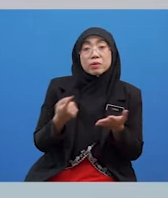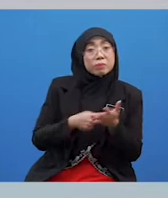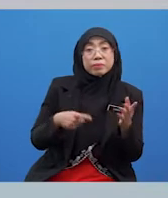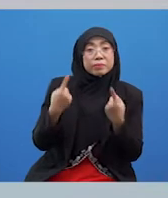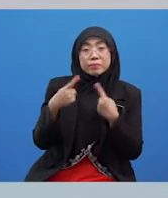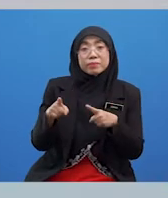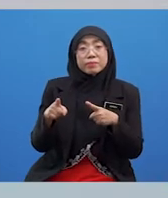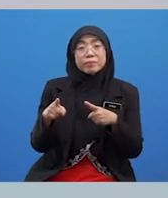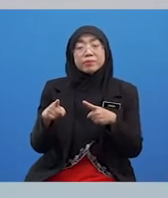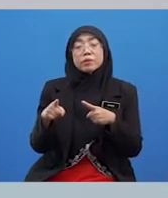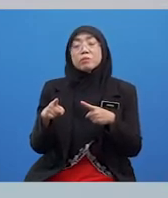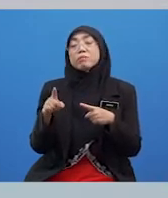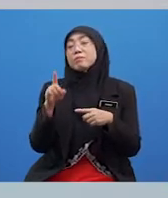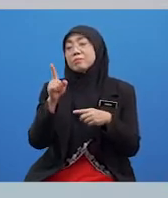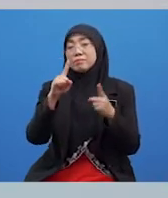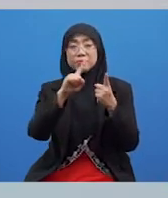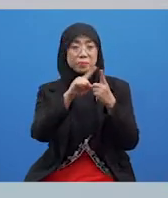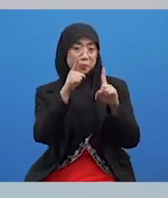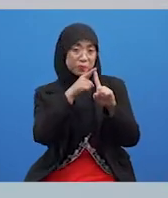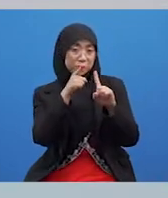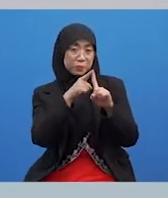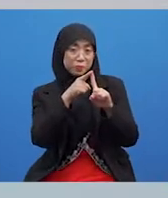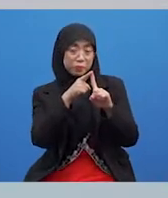Jawapannya adalah, pertama,